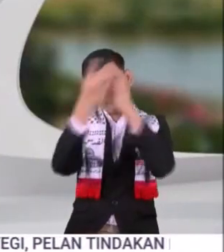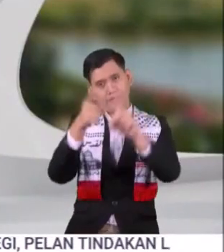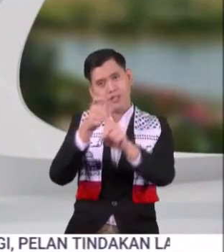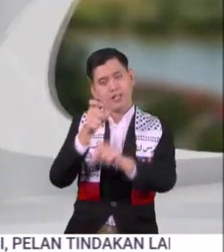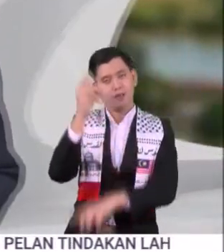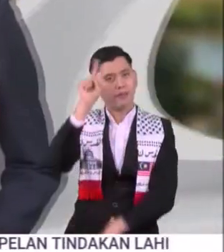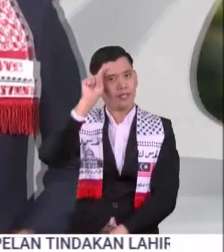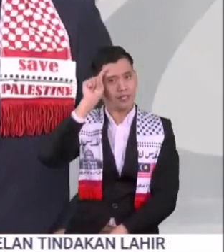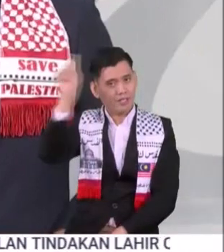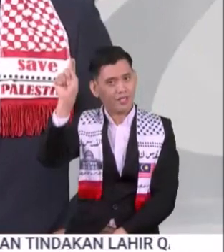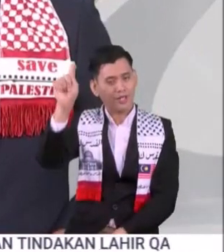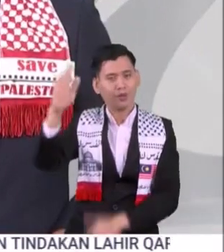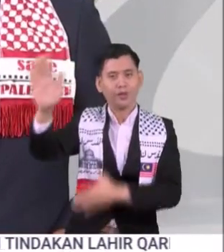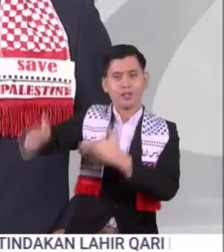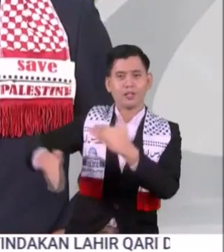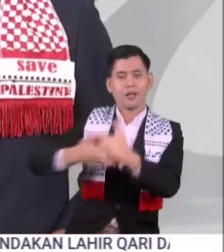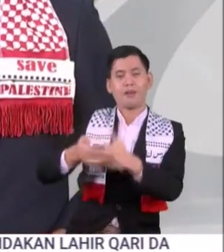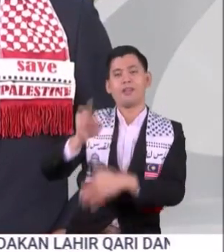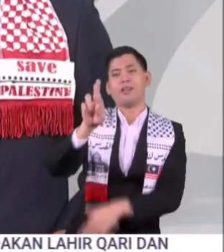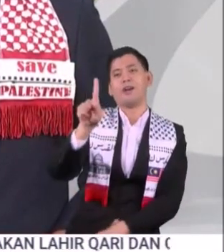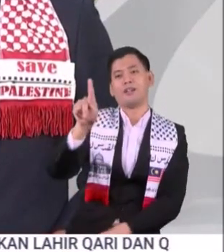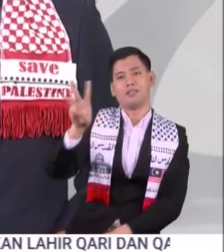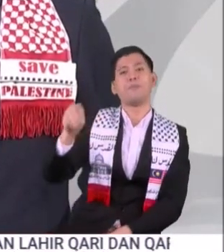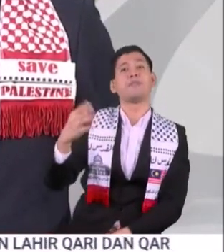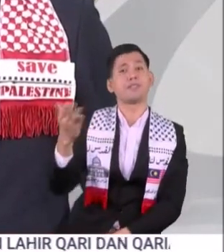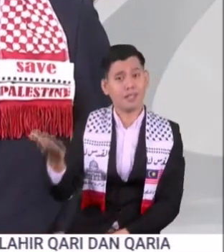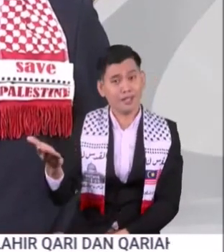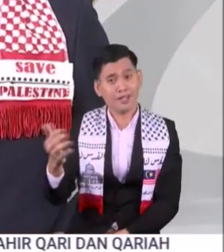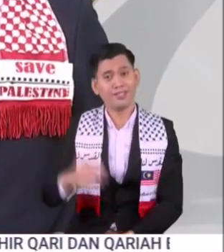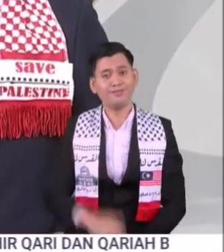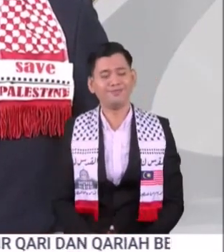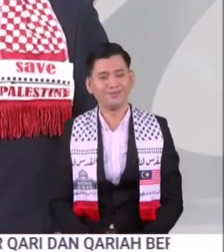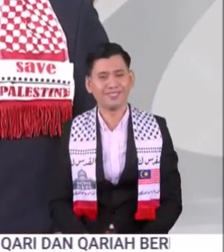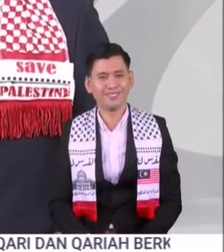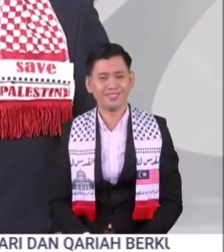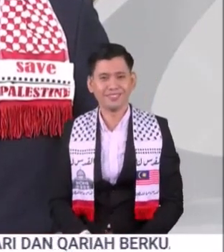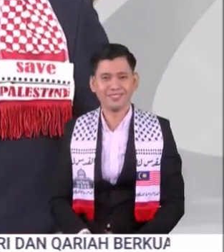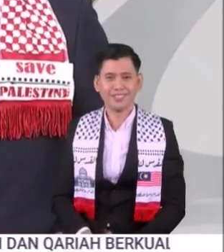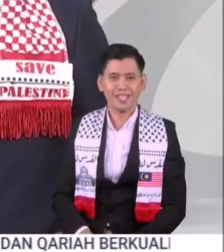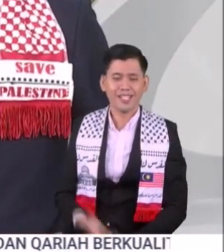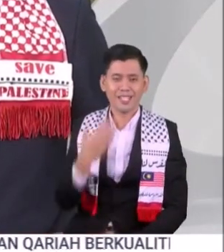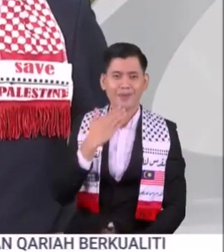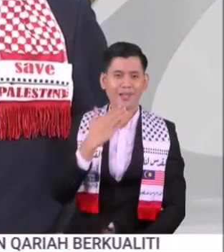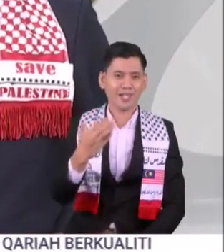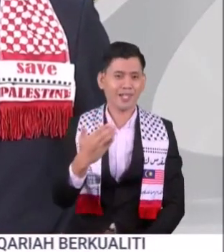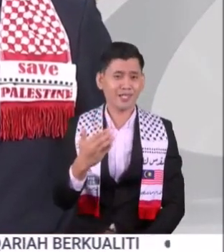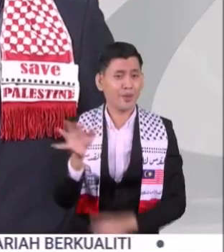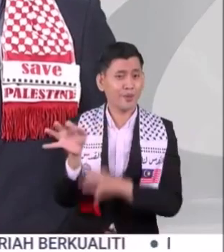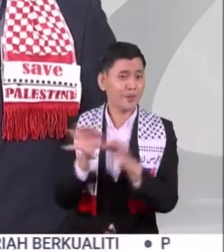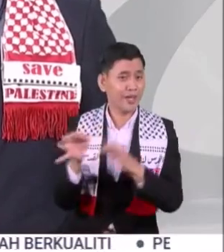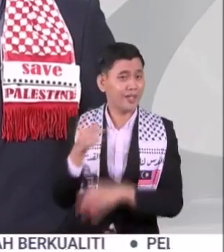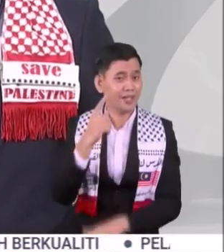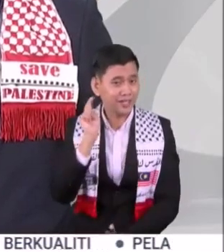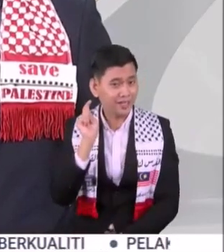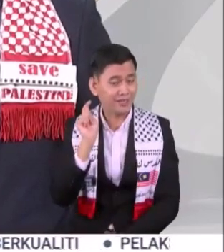Terengganu kembali bersama Nurul Syahira zamri di angkasauri silakan barum Terima kasih atas perincian dari Terengganu